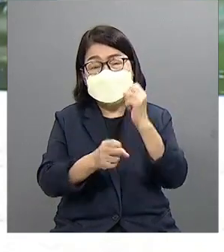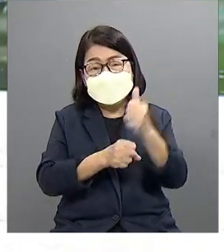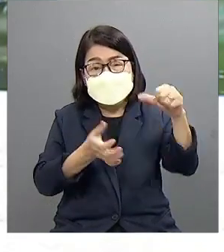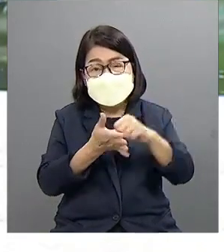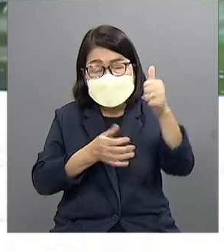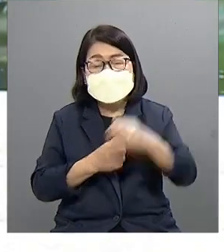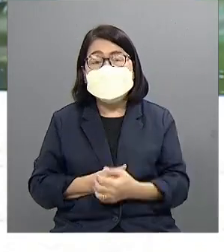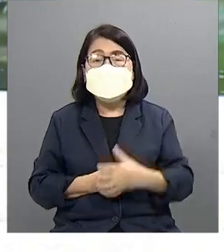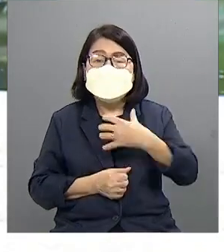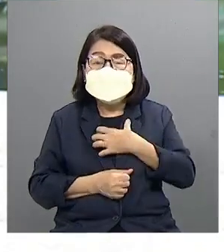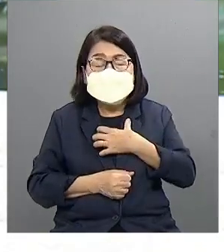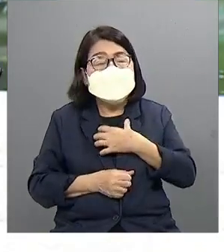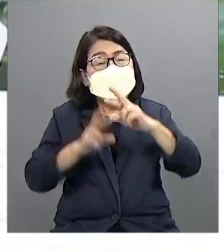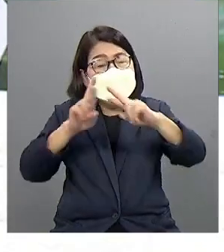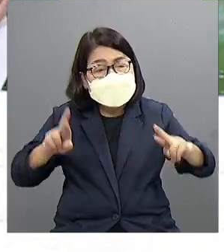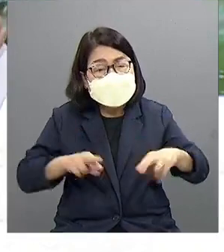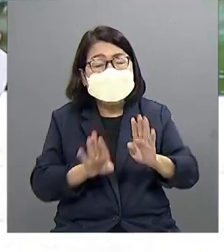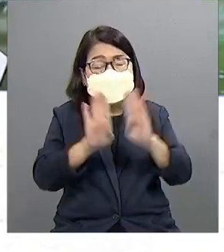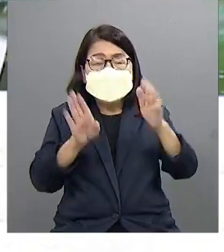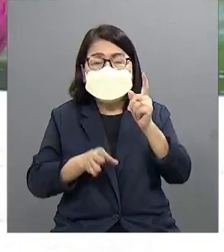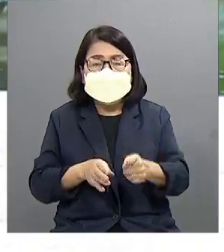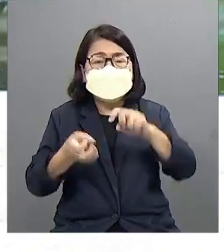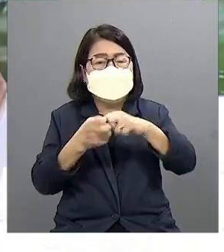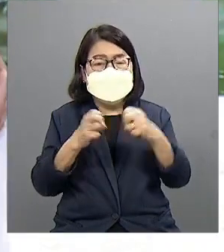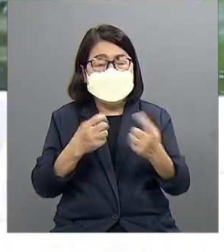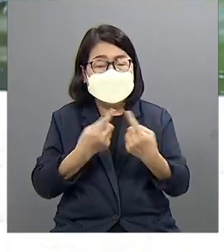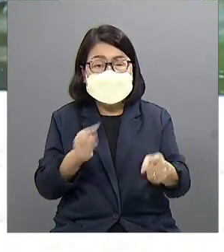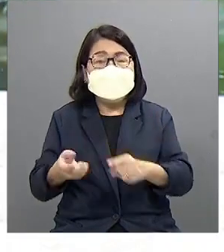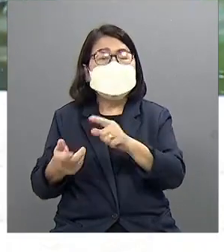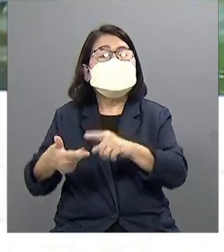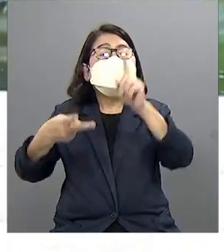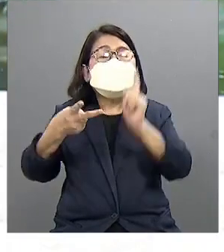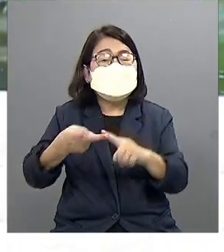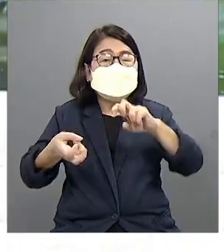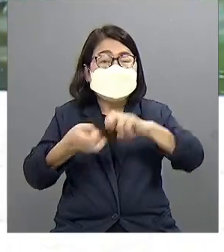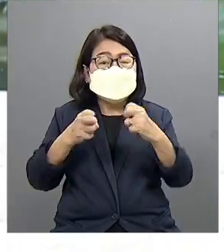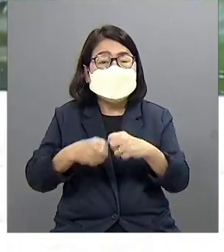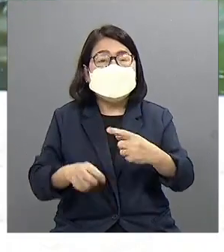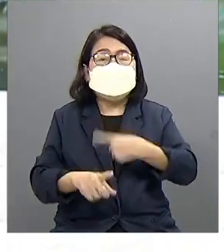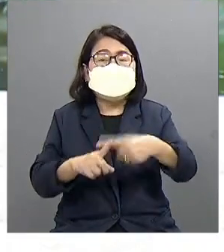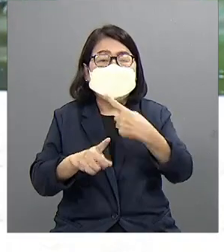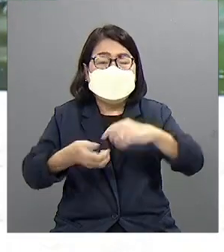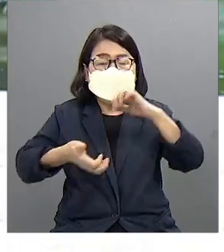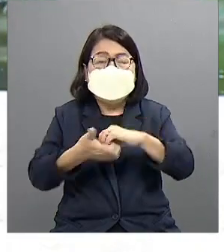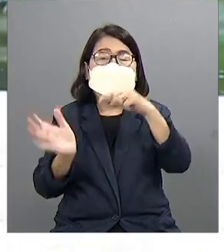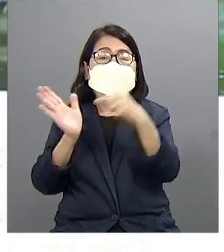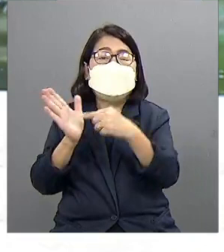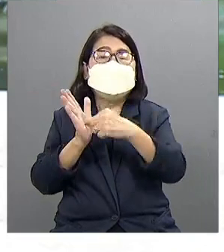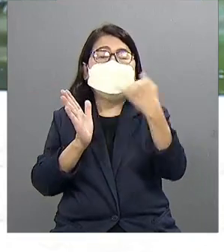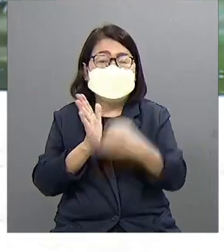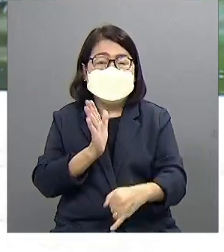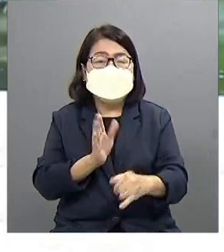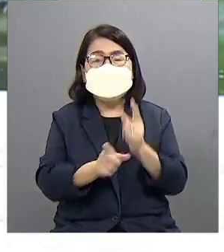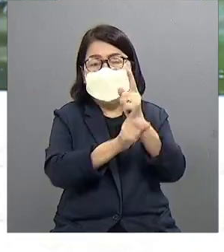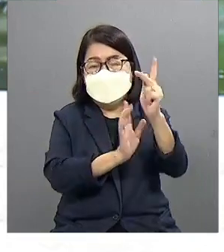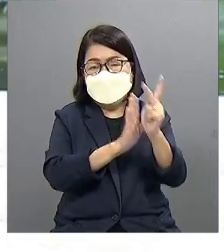ม่สร้างความเดือดร้อนนะคะแต่ถ้าเกิดว่าผิดสัญญาเช่าอะไรต่างๆก็ว่ากันไปตามกฎหมายค่ะคุณผู้ชมคะมาเรื่อง